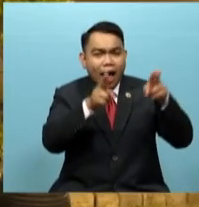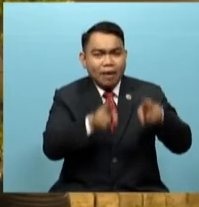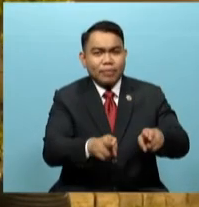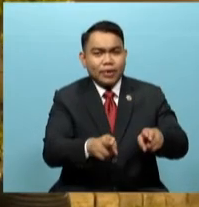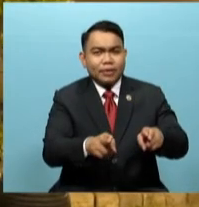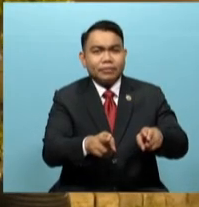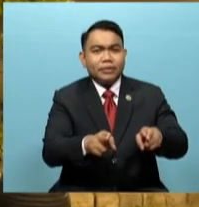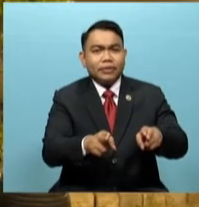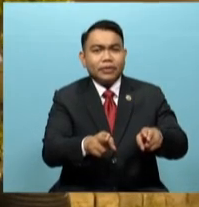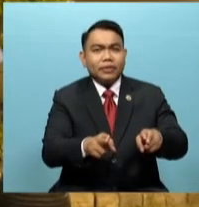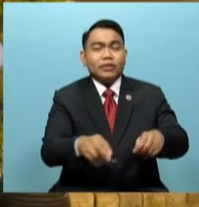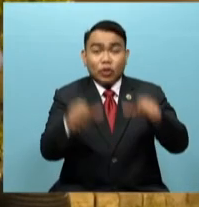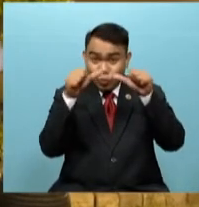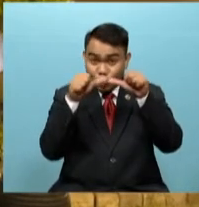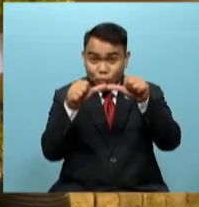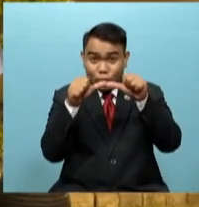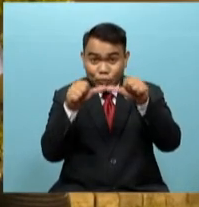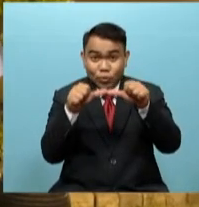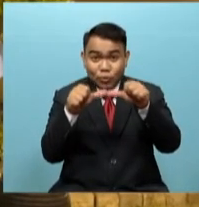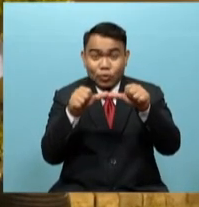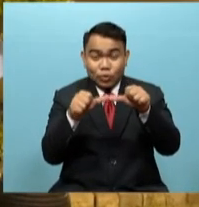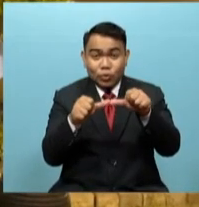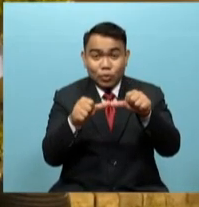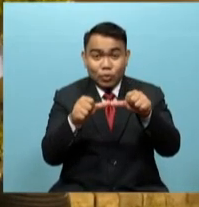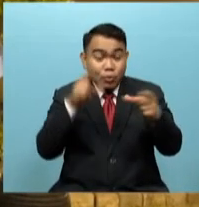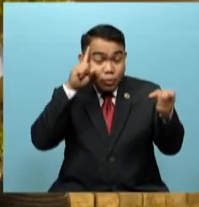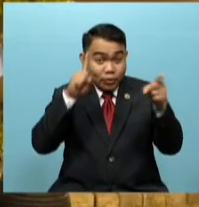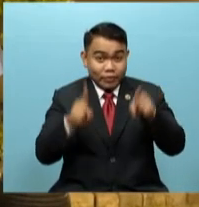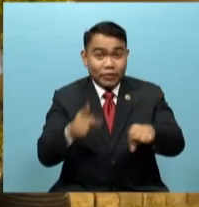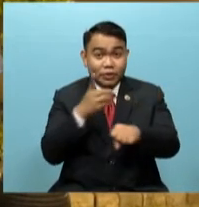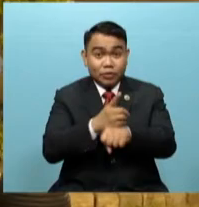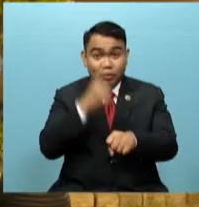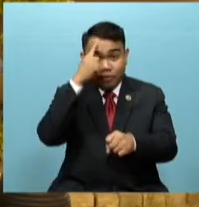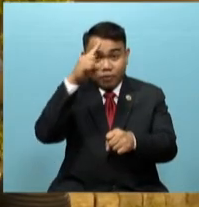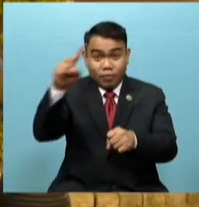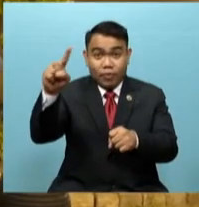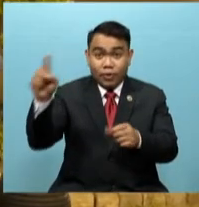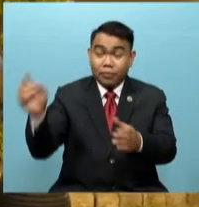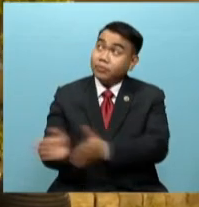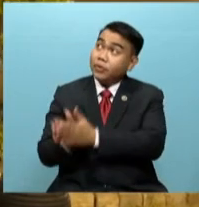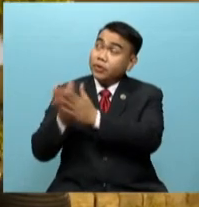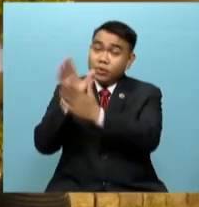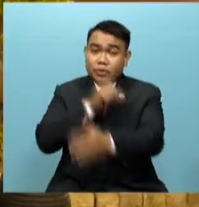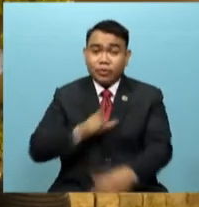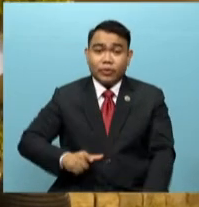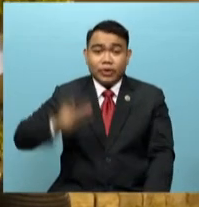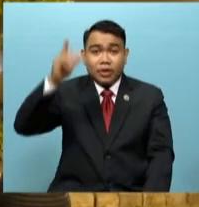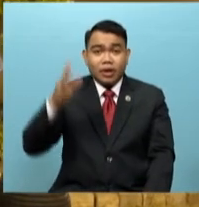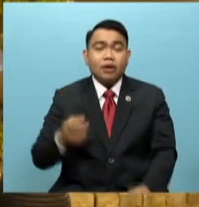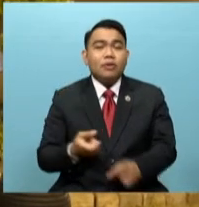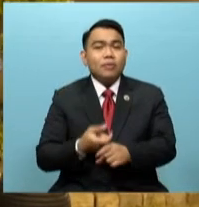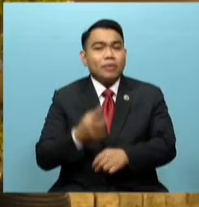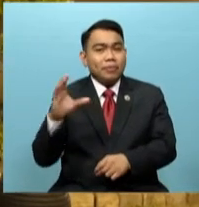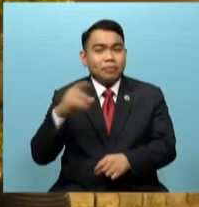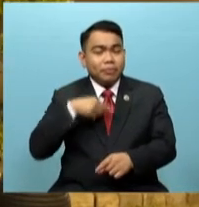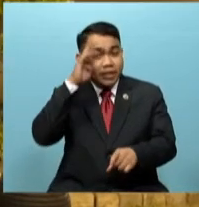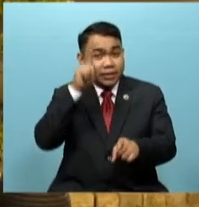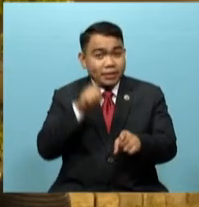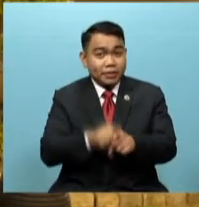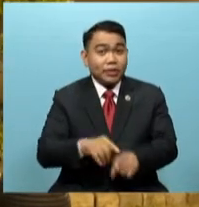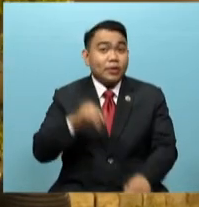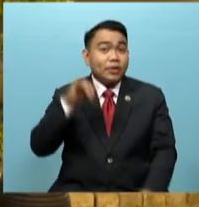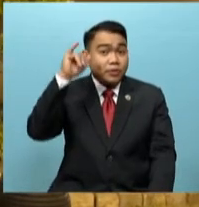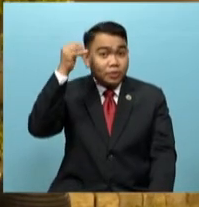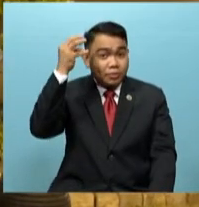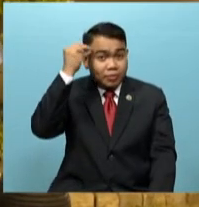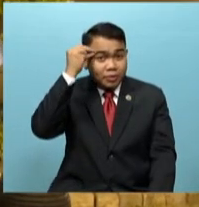sinisikap nilang matupad ang kanilang pananagutan para sa kapurihan ng Panginoon Diyos. Mula po sa Cagayan South, ako po kapatid na John Miranda para